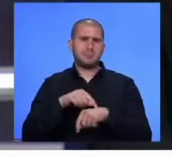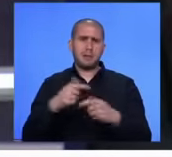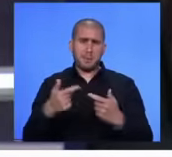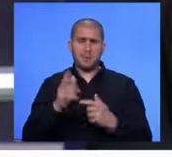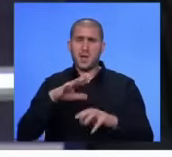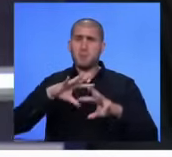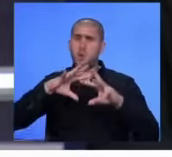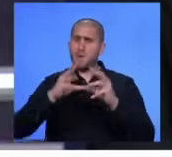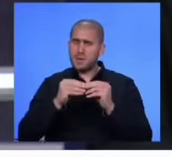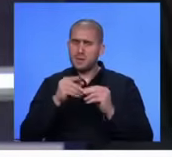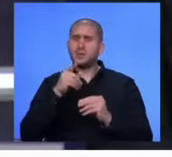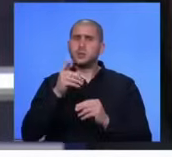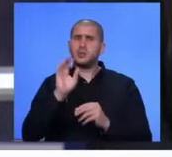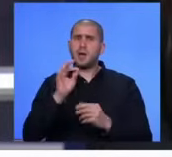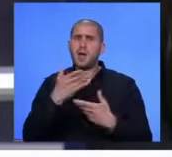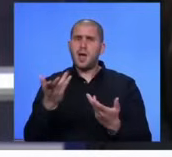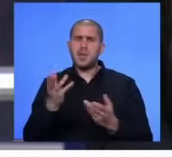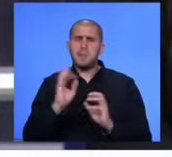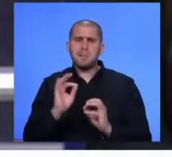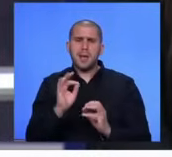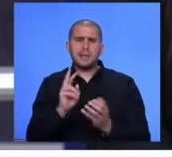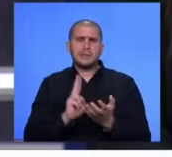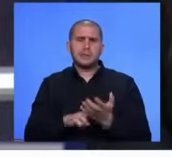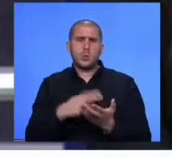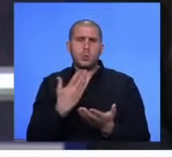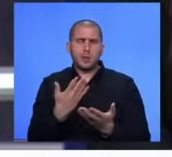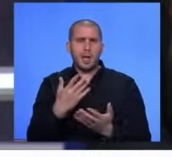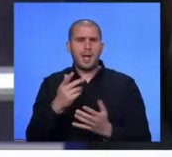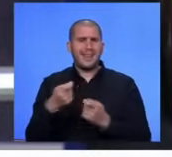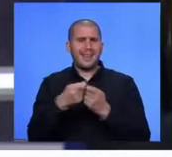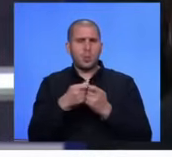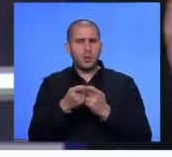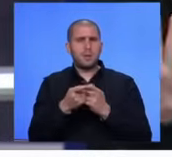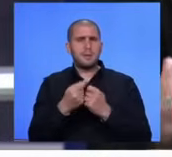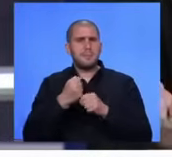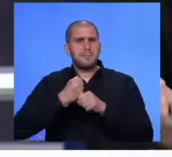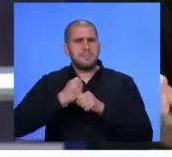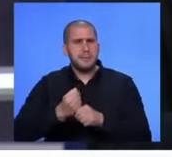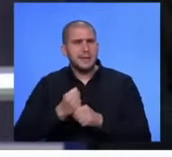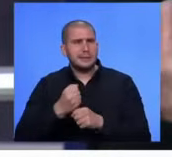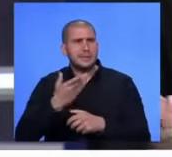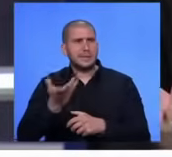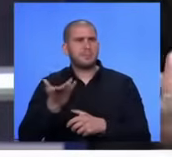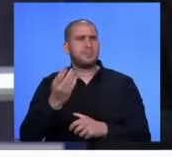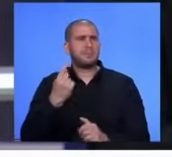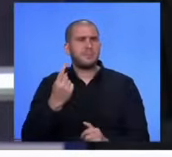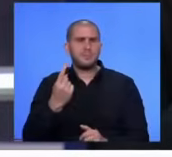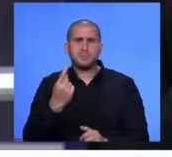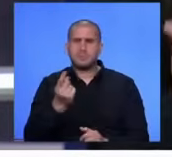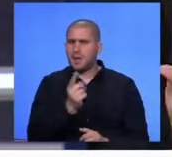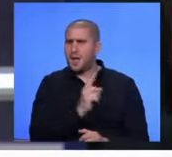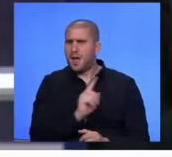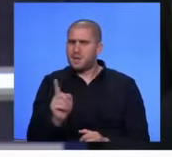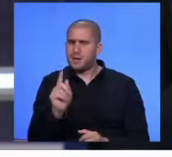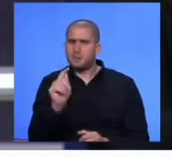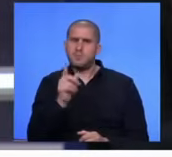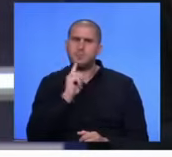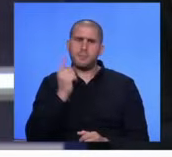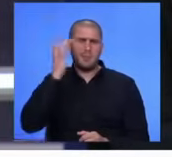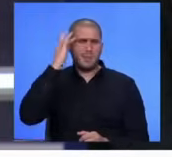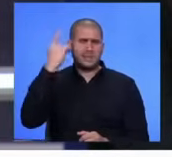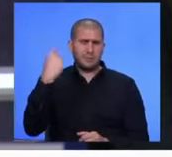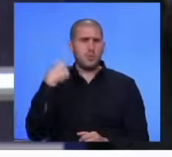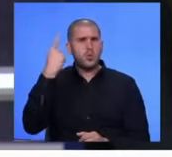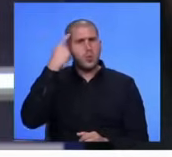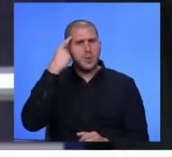בכלל, ואין להם שמץ של זכות עמידה. אותם ארגונים שמייצגים בעצם אף אחד, הם באים בשם עצמם, אבל אנחנו יודעים